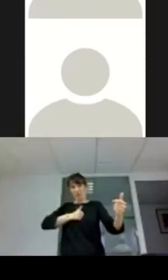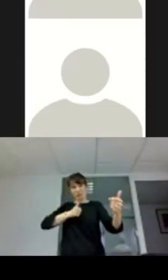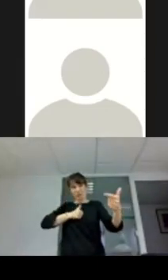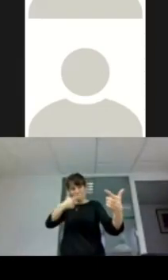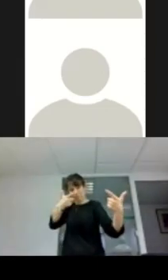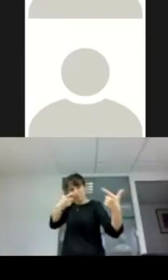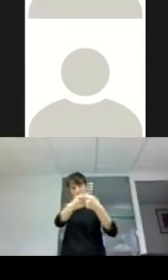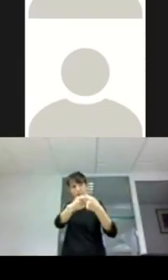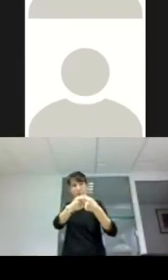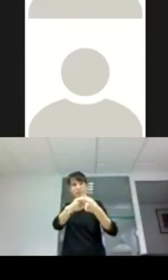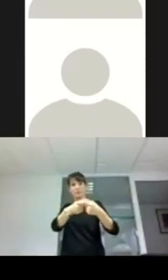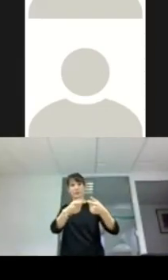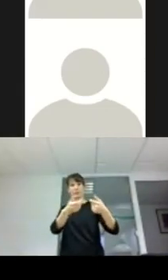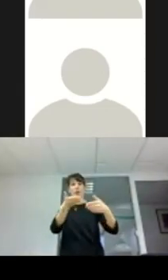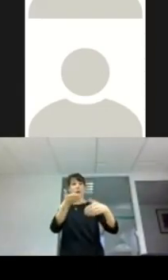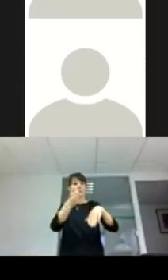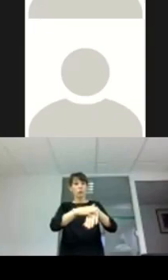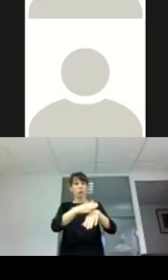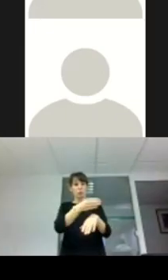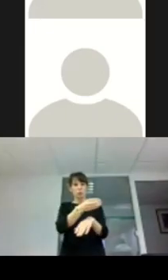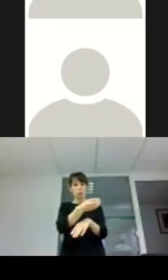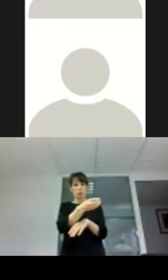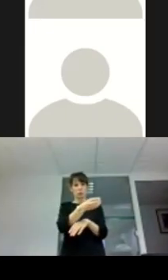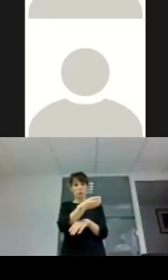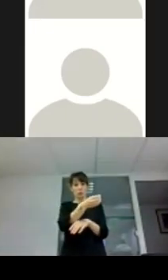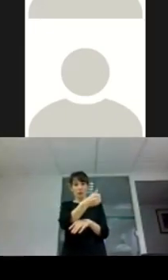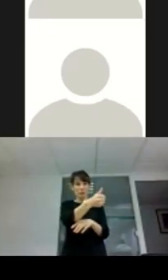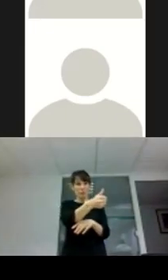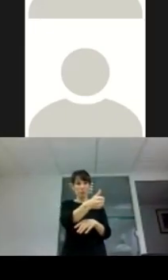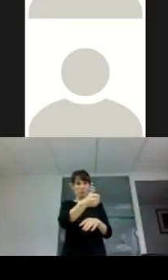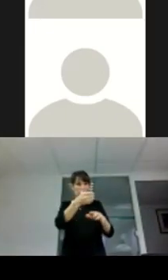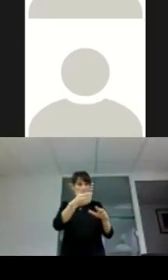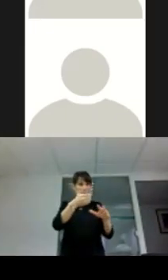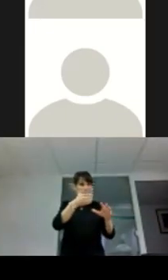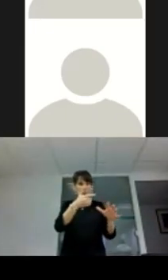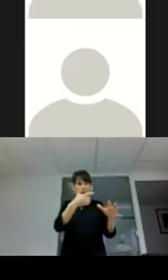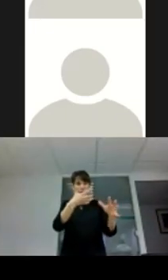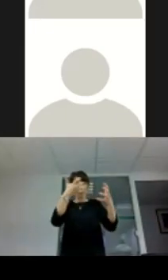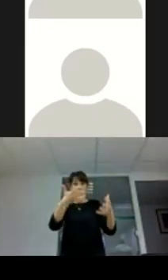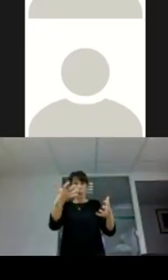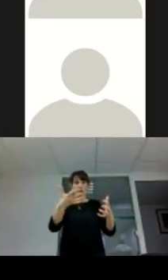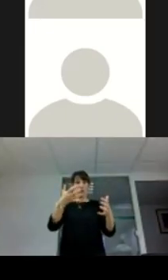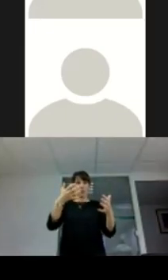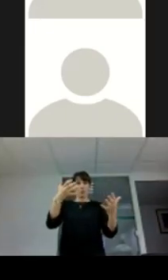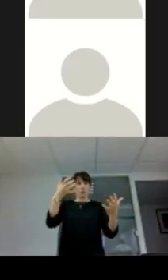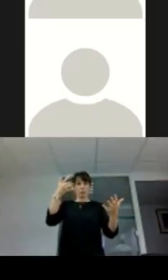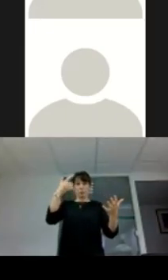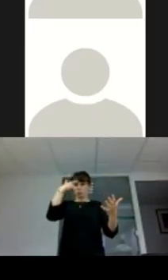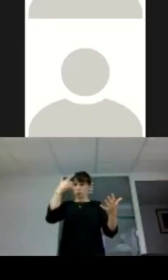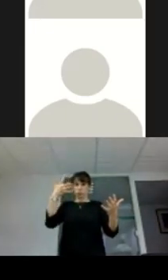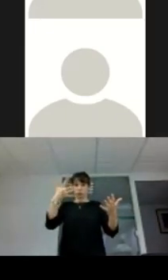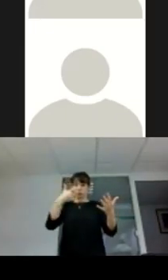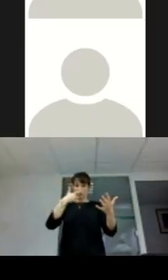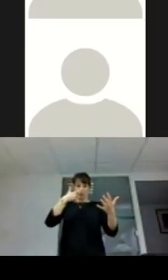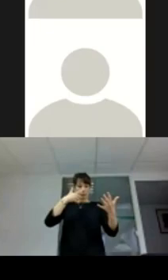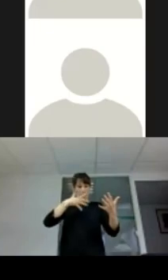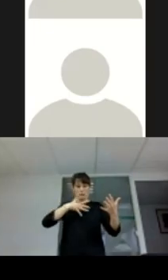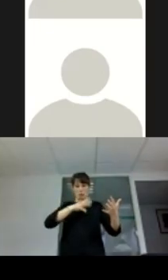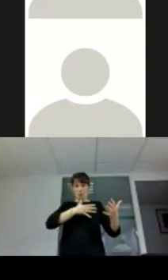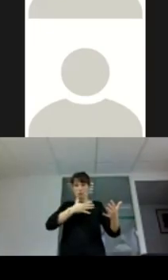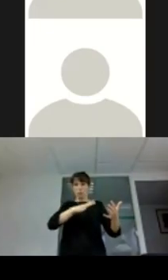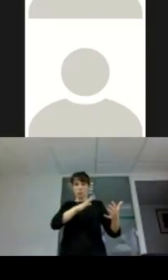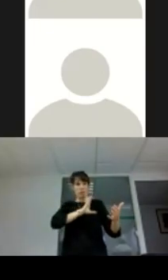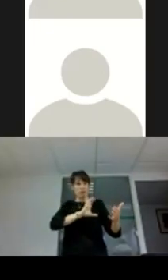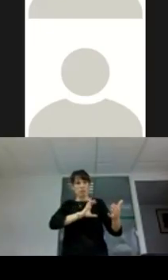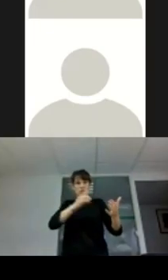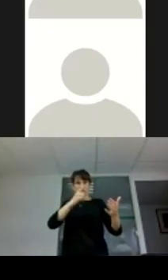en fonction de ce réellement, de comment elle s'inscrit dans son être au monde et comment